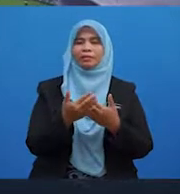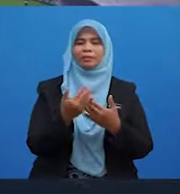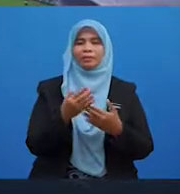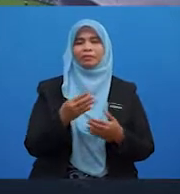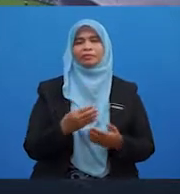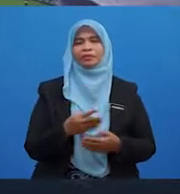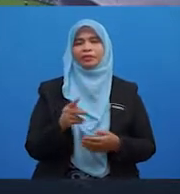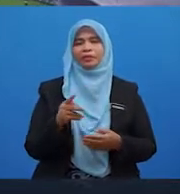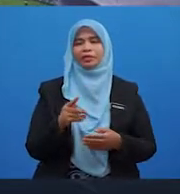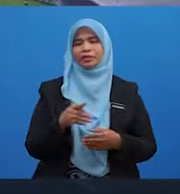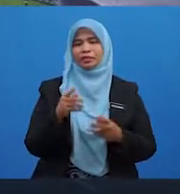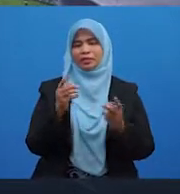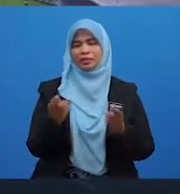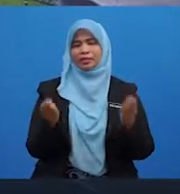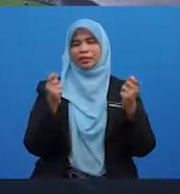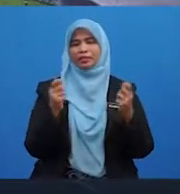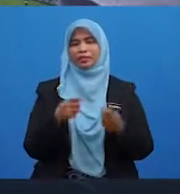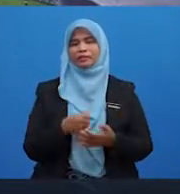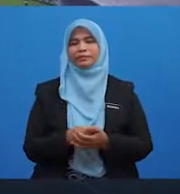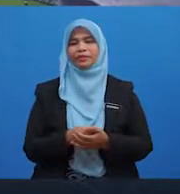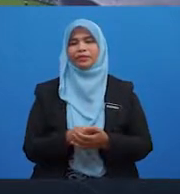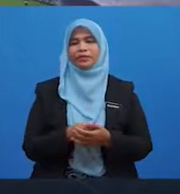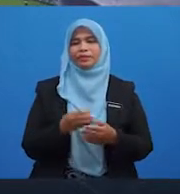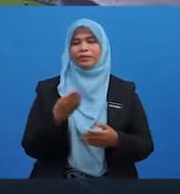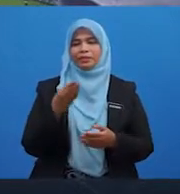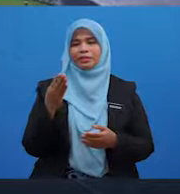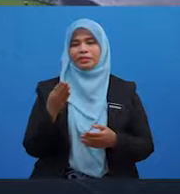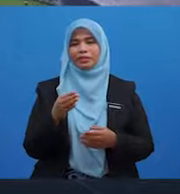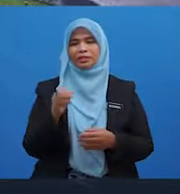itu. Biasanya, atlet yang dapat mempraktikkan